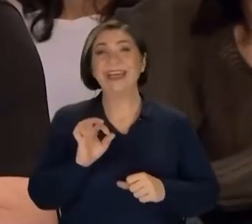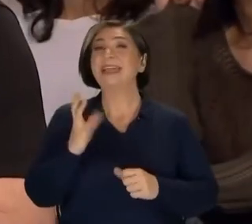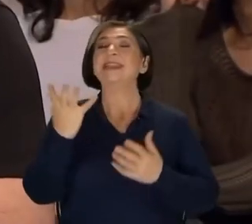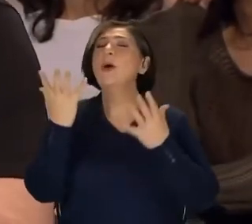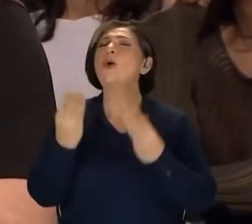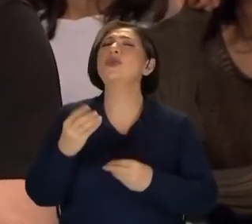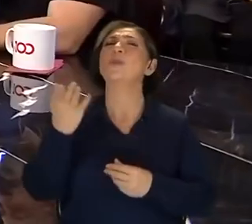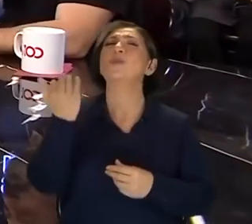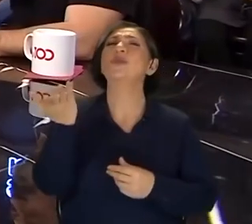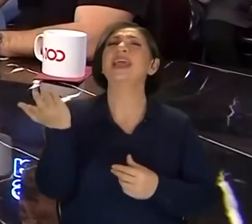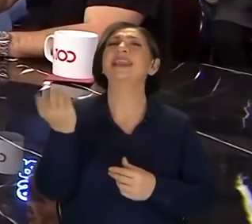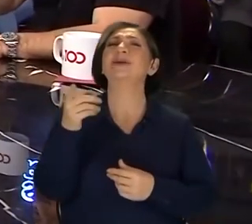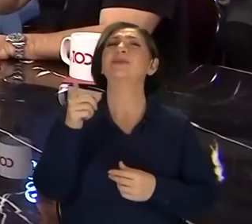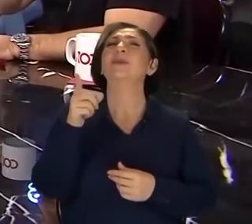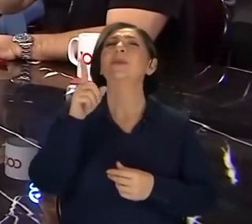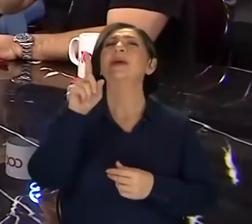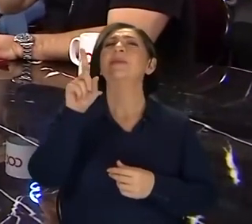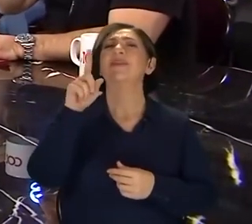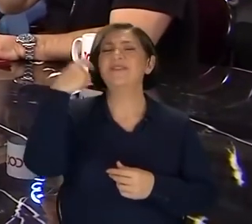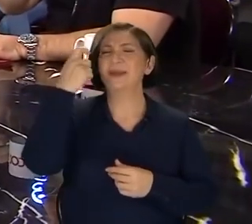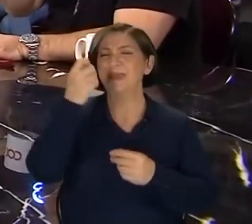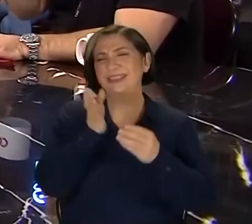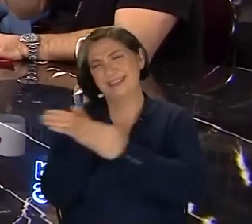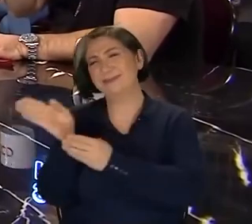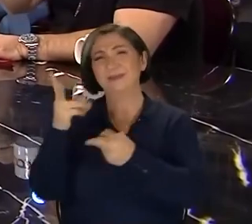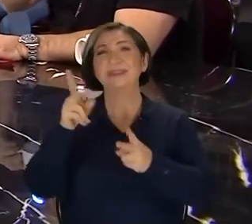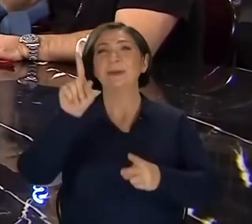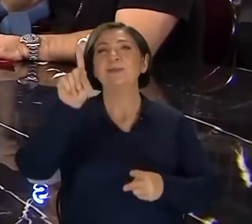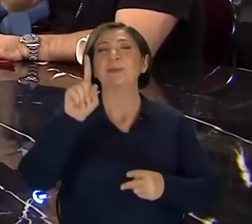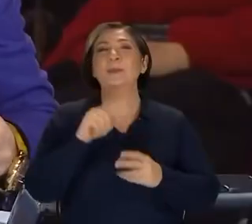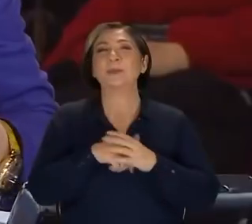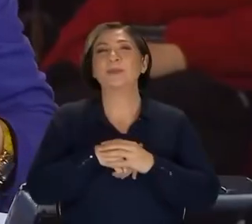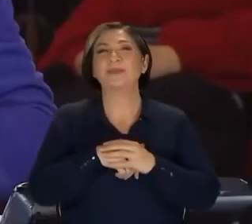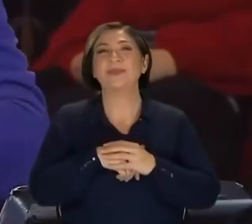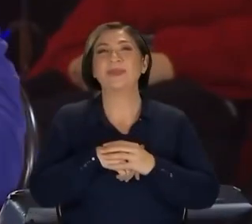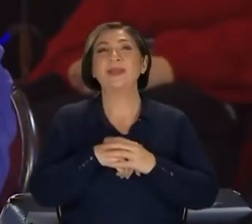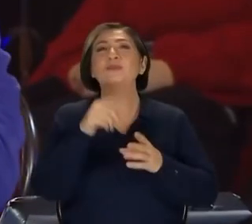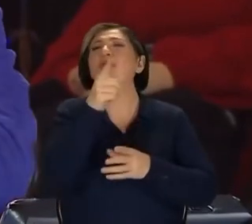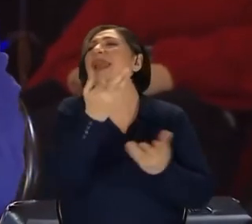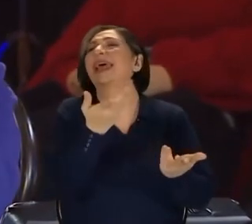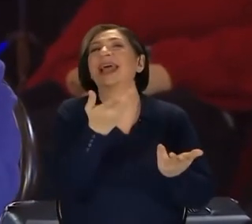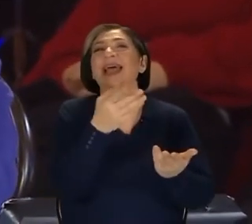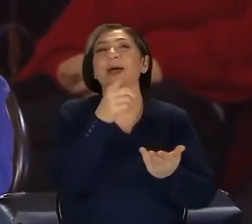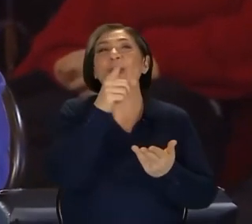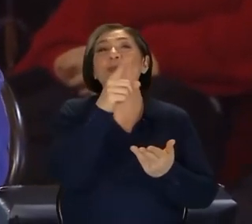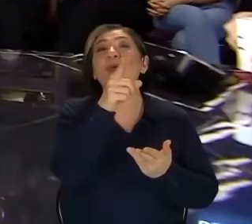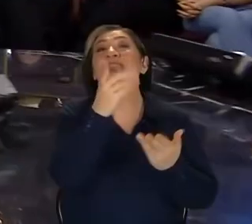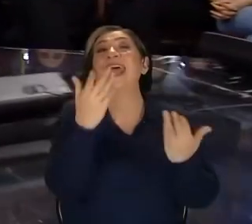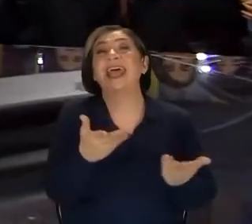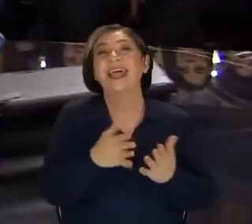takip ediyorum. Ne oldu? Bir dakika. Bu ne diyorlar? Bir dakika dur. Pardon. Biraz filmden çıkabilir miyim? Estağfurullah aşkım. Bu neydi ya? Bu dönem değil